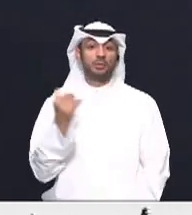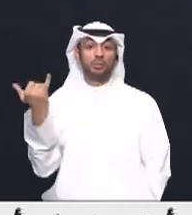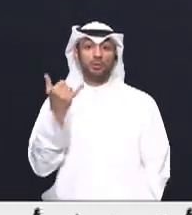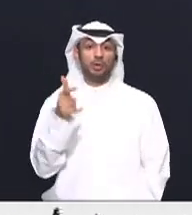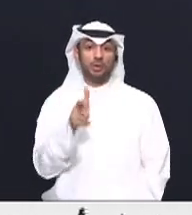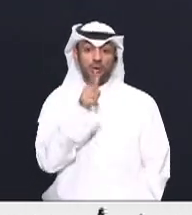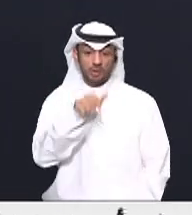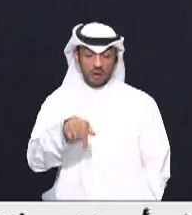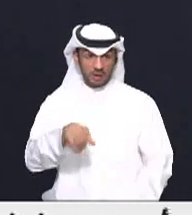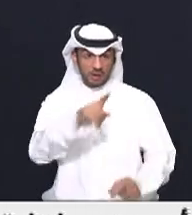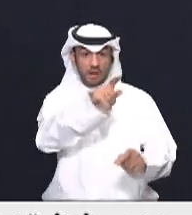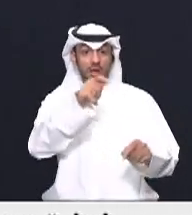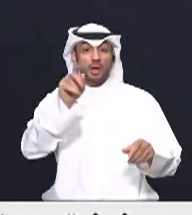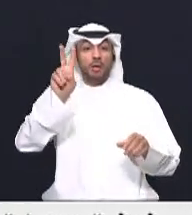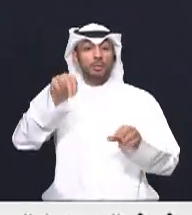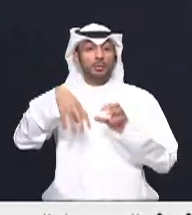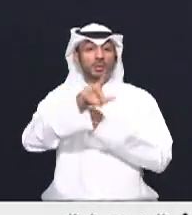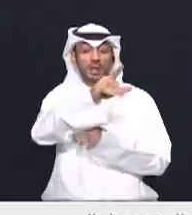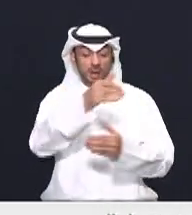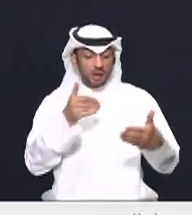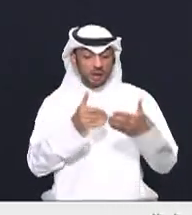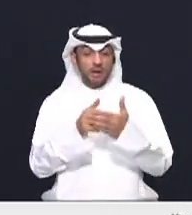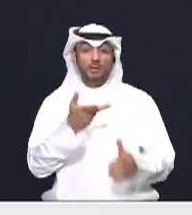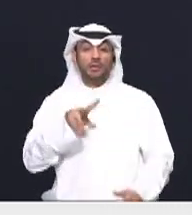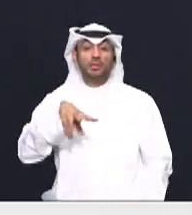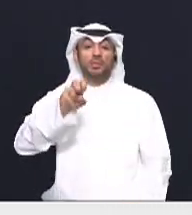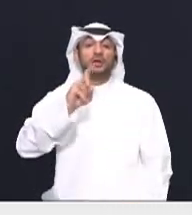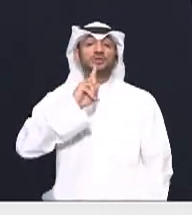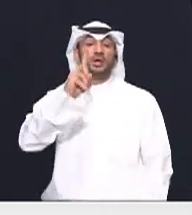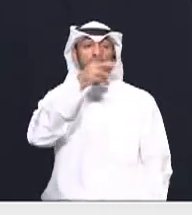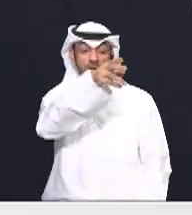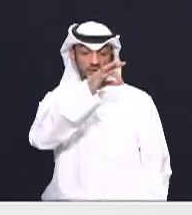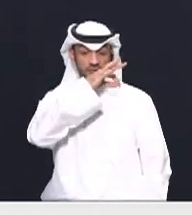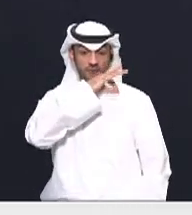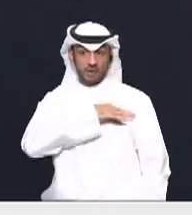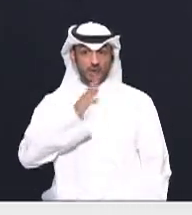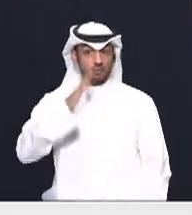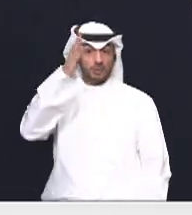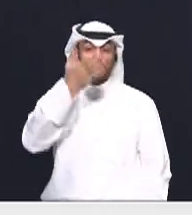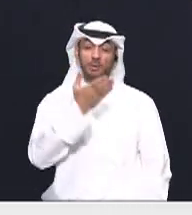من 80 عاما ولم يعد نافعا للمستقبل. بسام